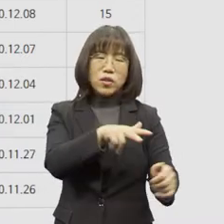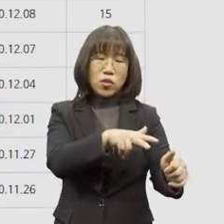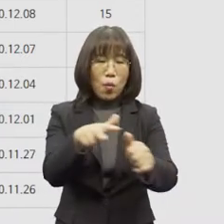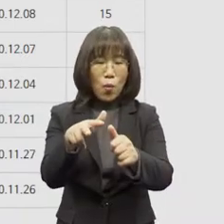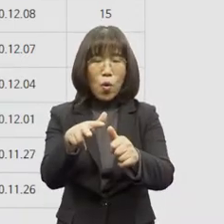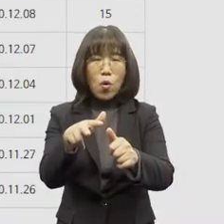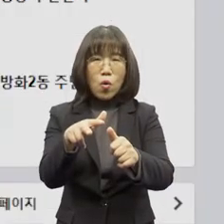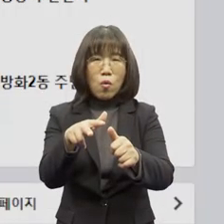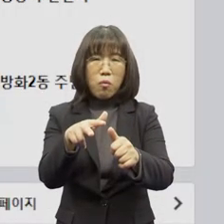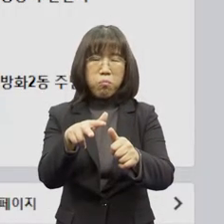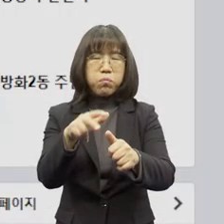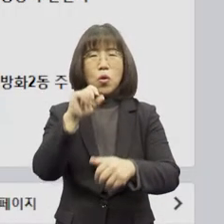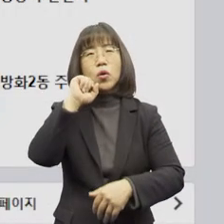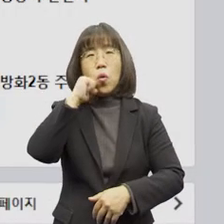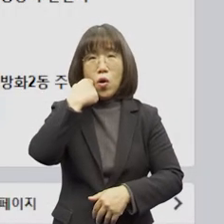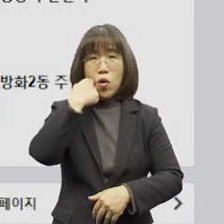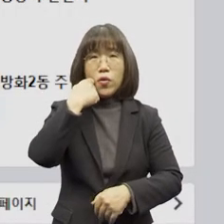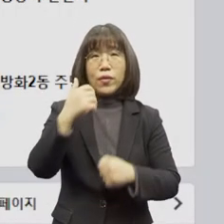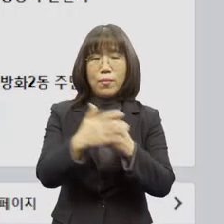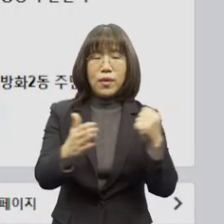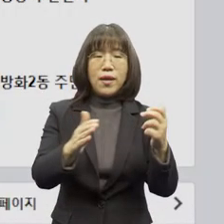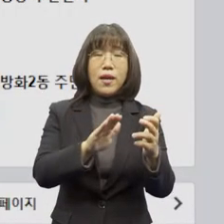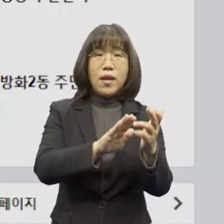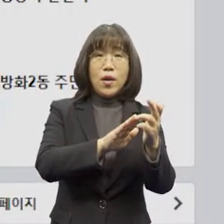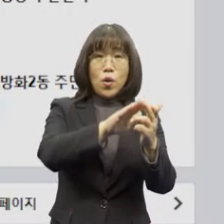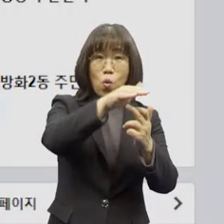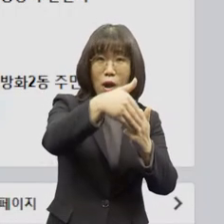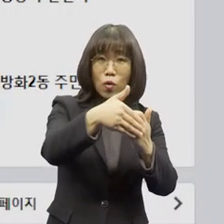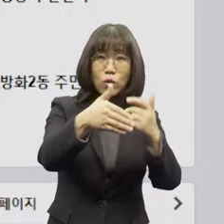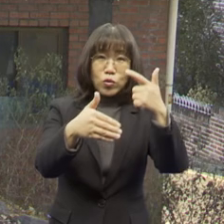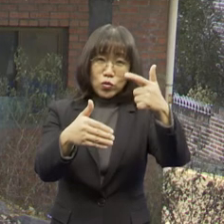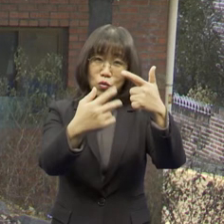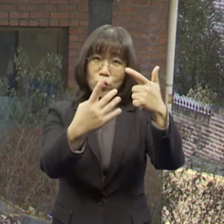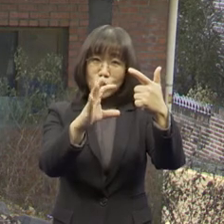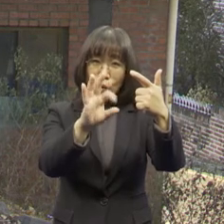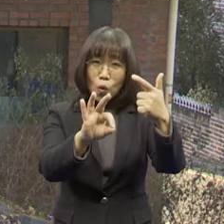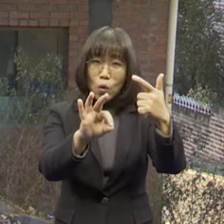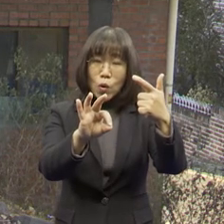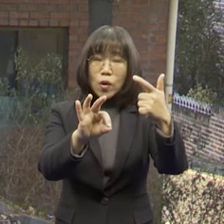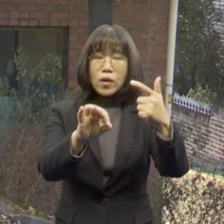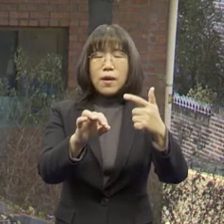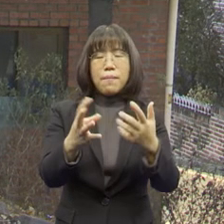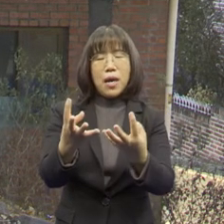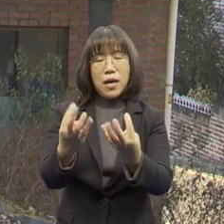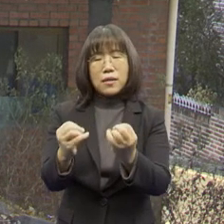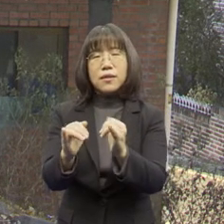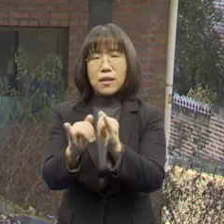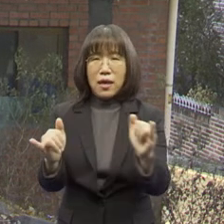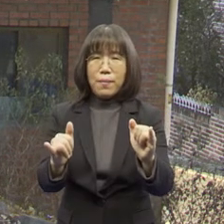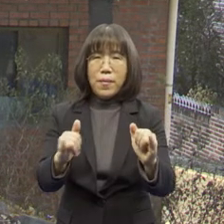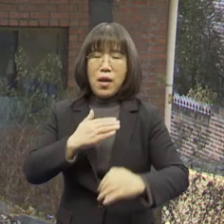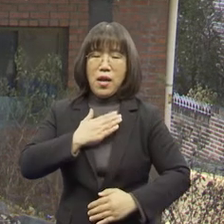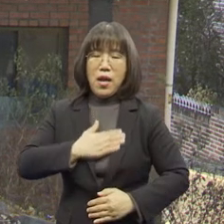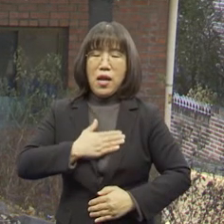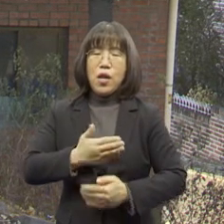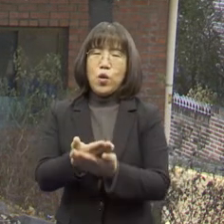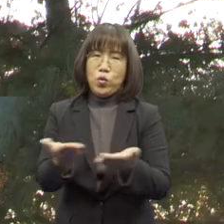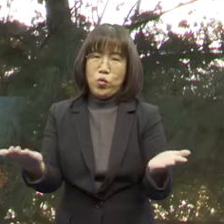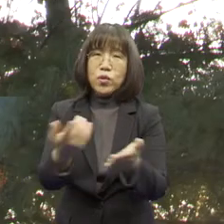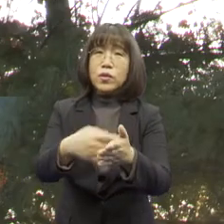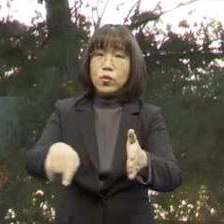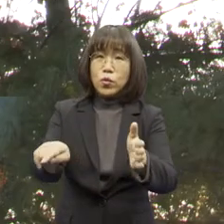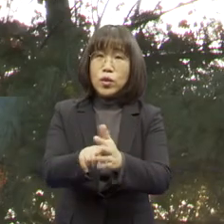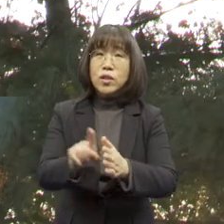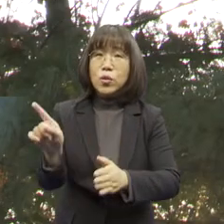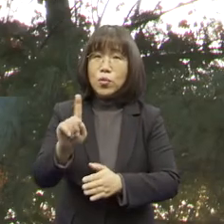어르신들은 이런 정보들을 알 수 없습니다. 이에 화곡 6동 주민자치회에서는 더 많은 분들이 다양한